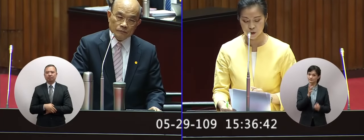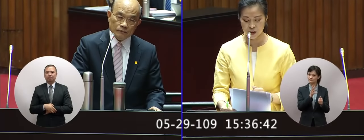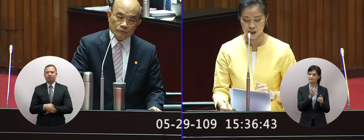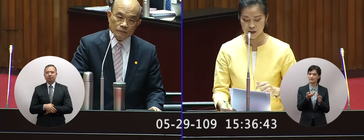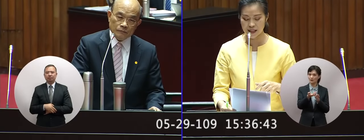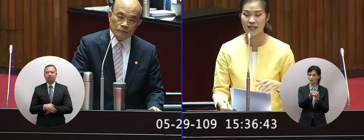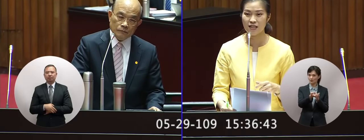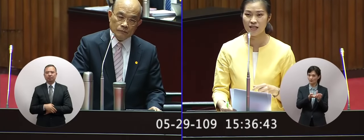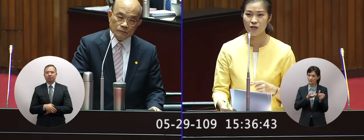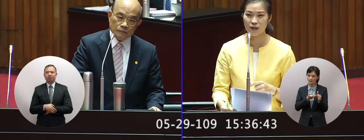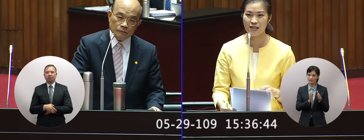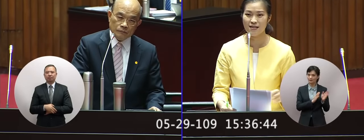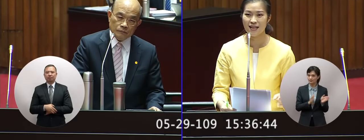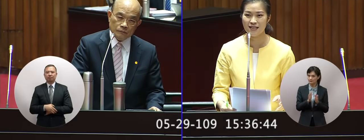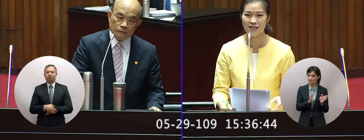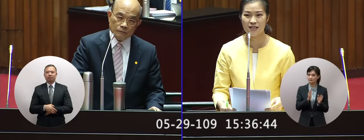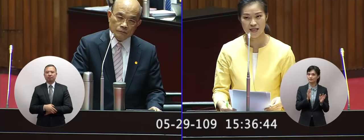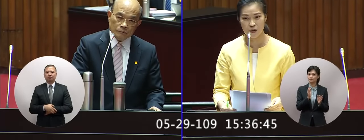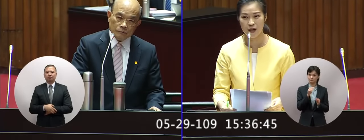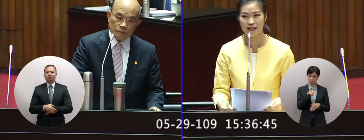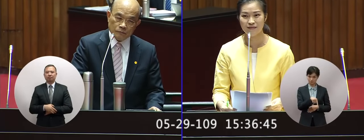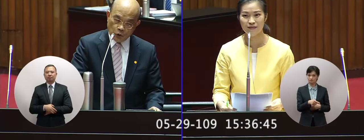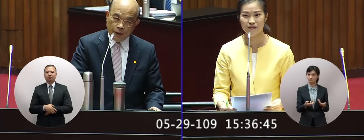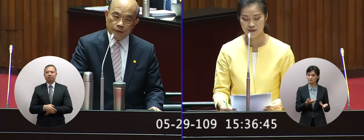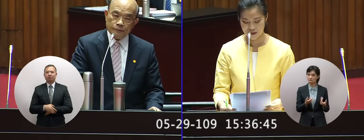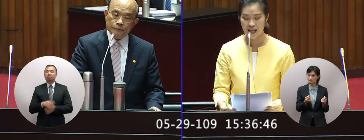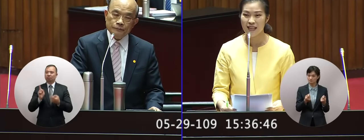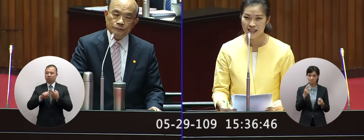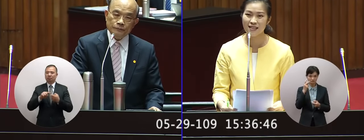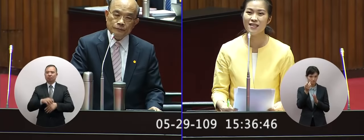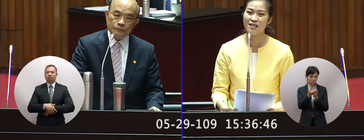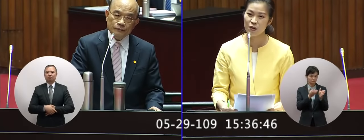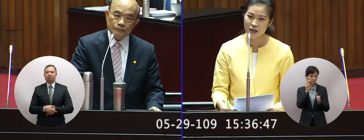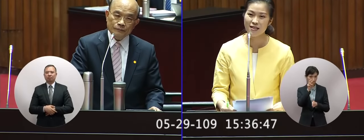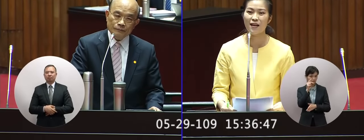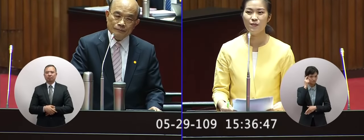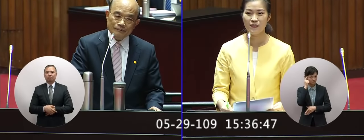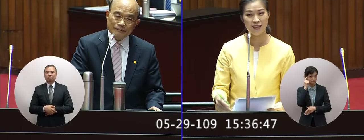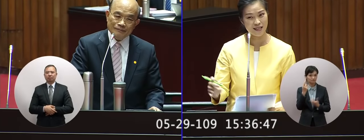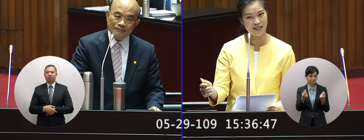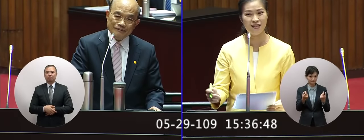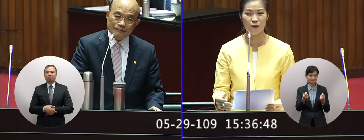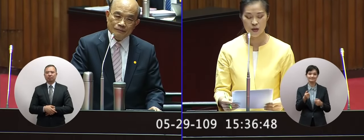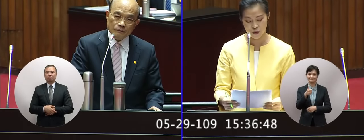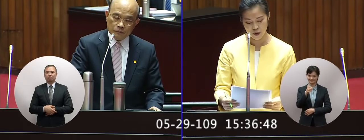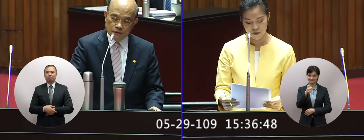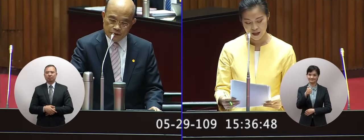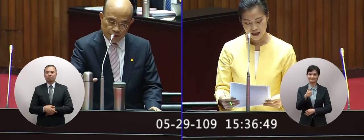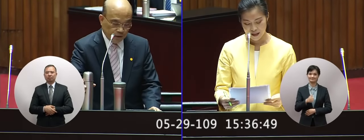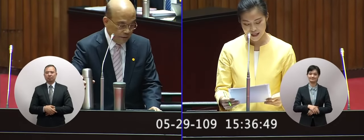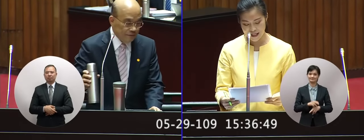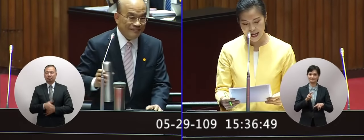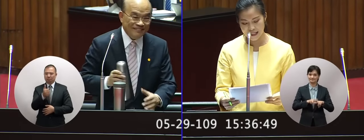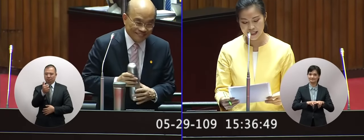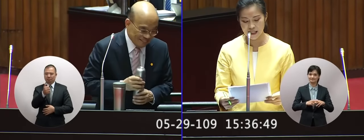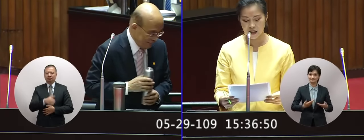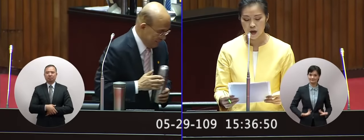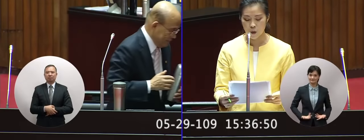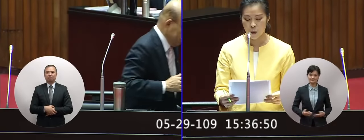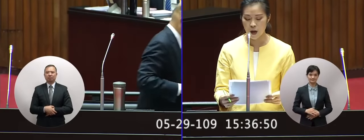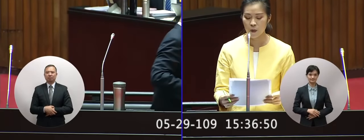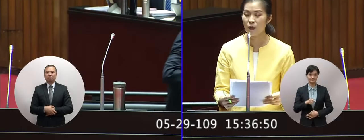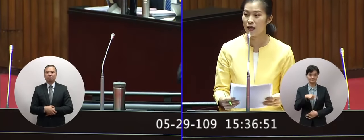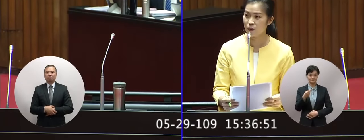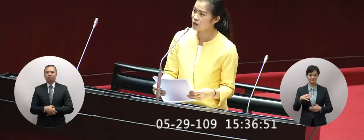部署是不是也是一种前瞻性的思维？ 对。 谢谢院长，那你先请回座。 谢谢。 接下来